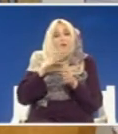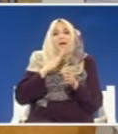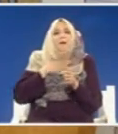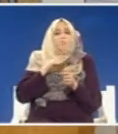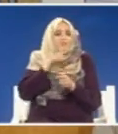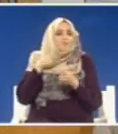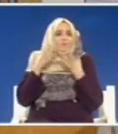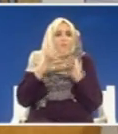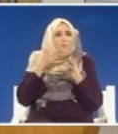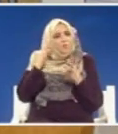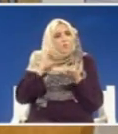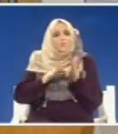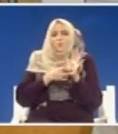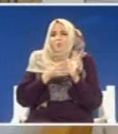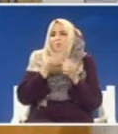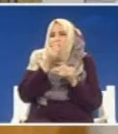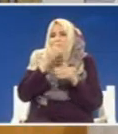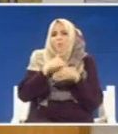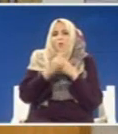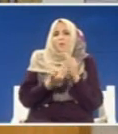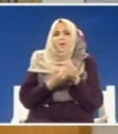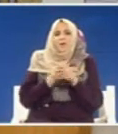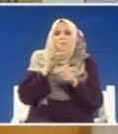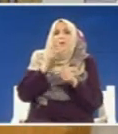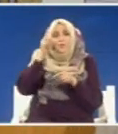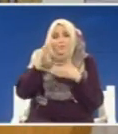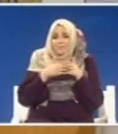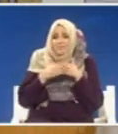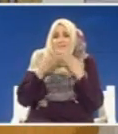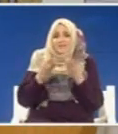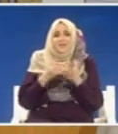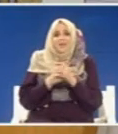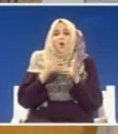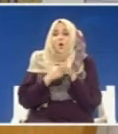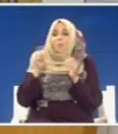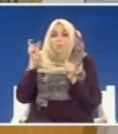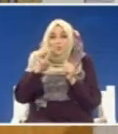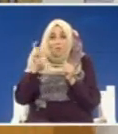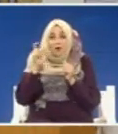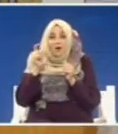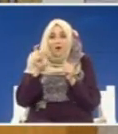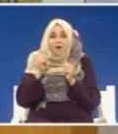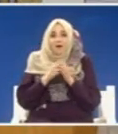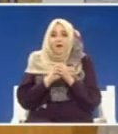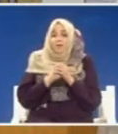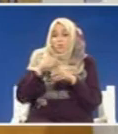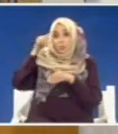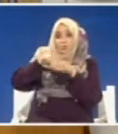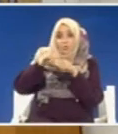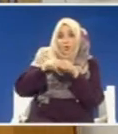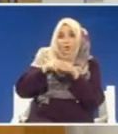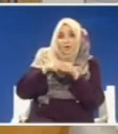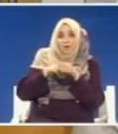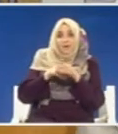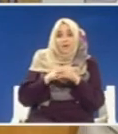الخير نسمني وين الخير خطرة كي غدي يصار بيه يناد المؤمن قد طبيعة ينس